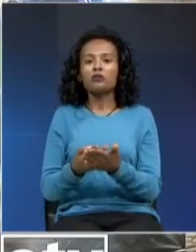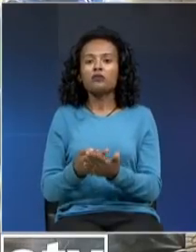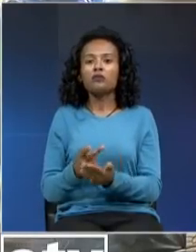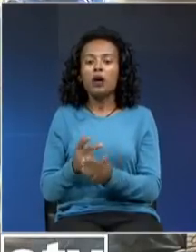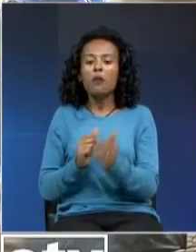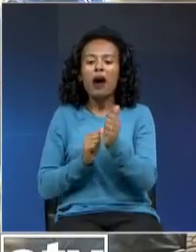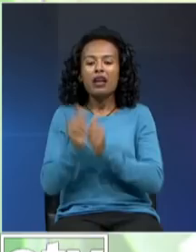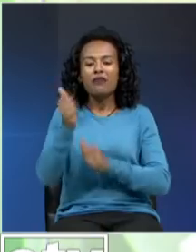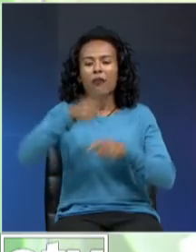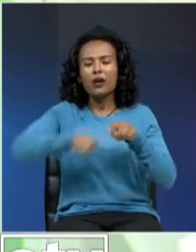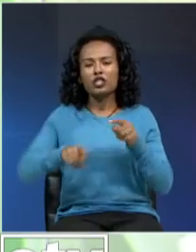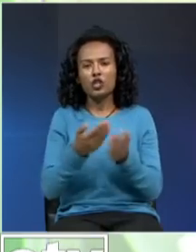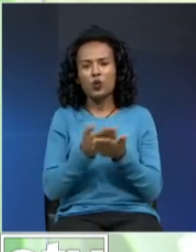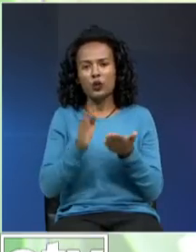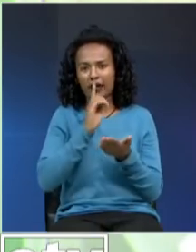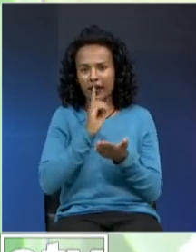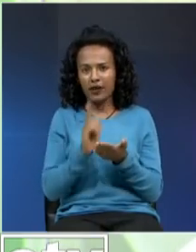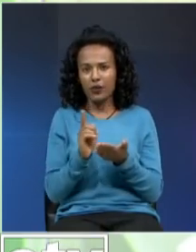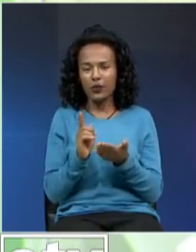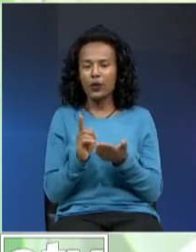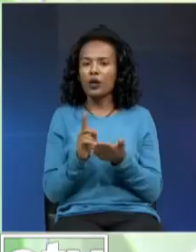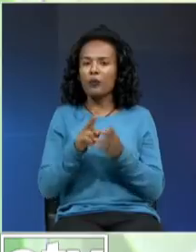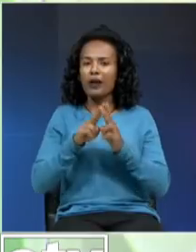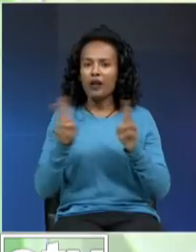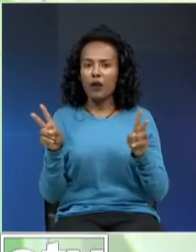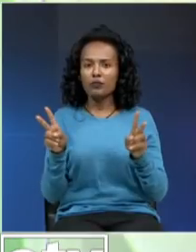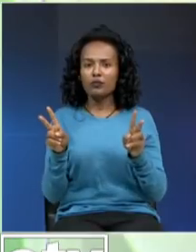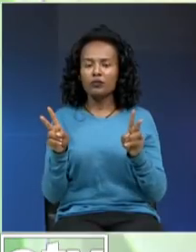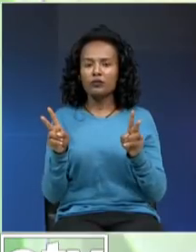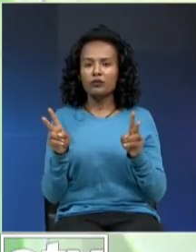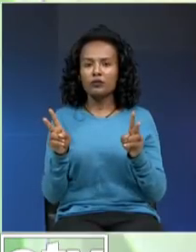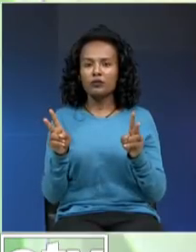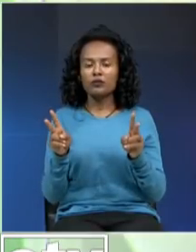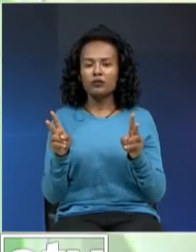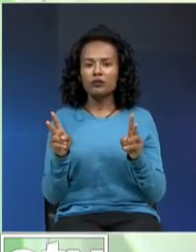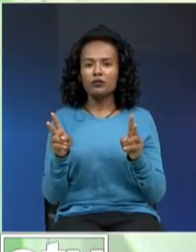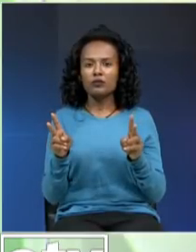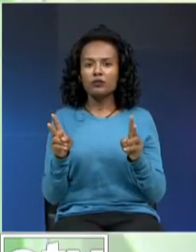መቋቋም ማንችለው ነገር ነው። በጣም